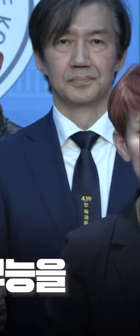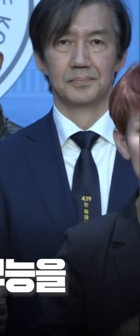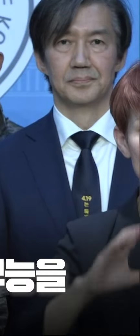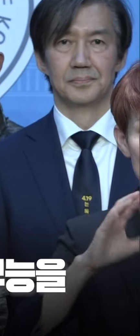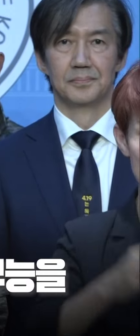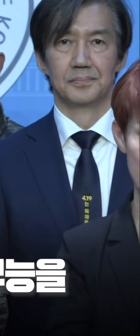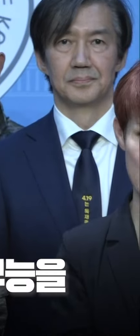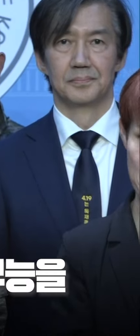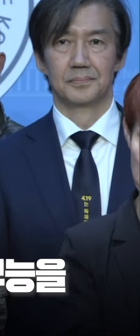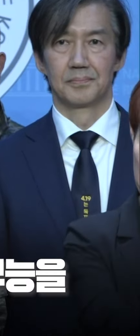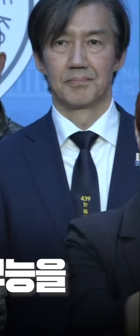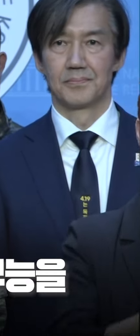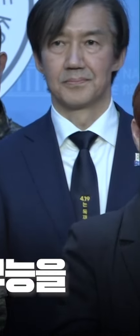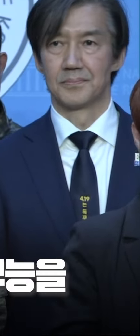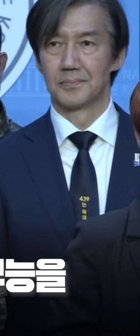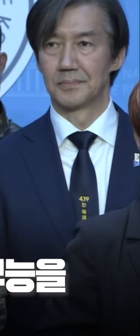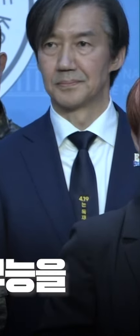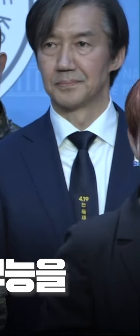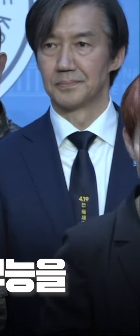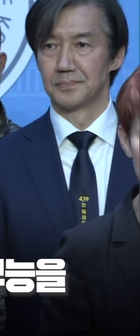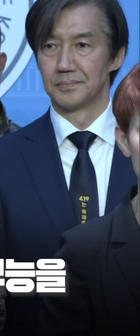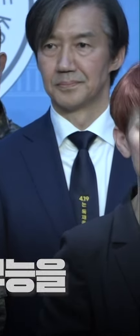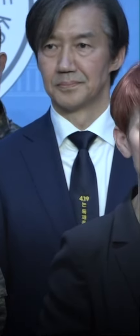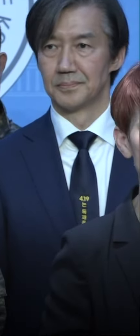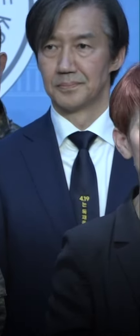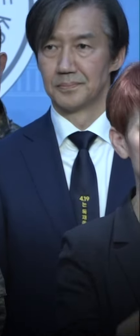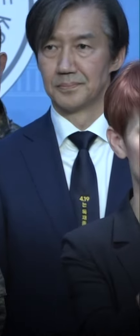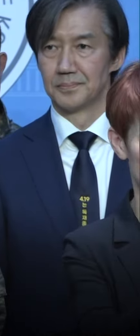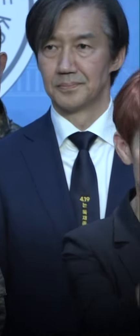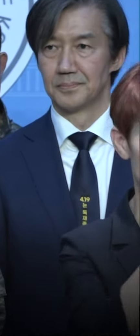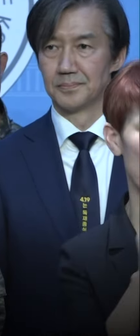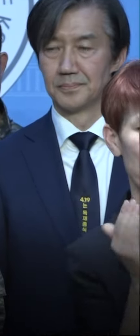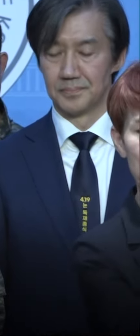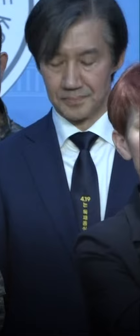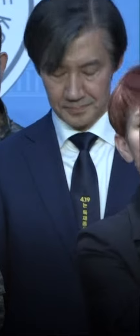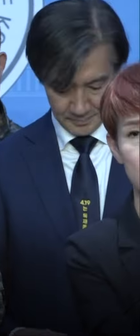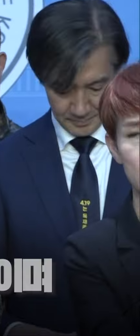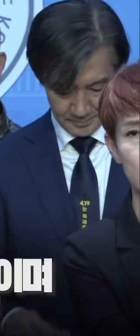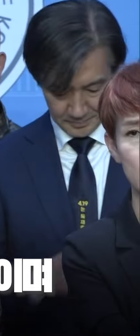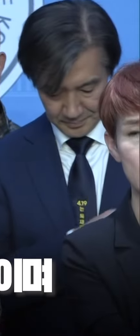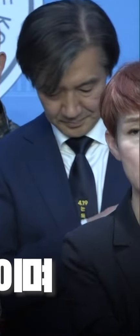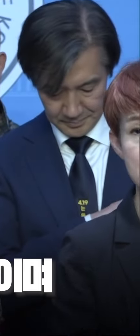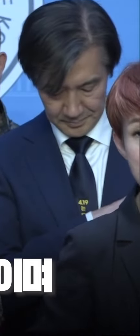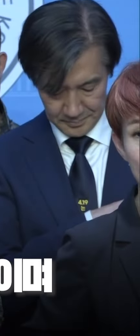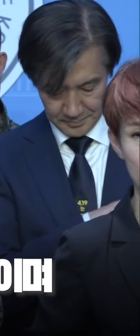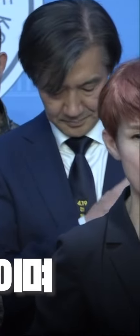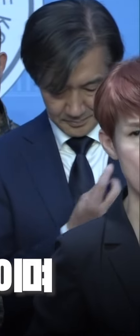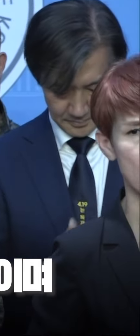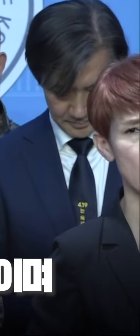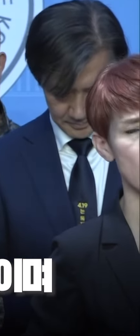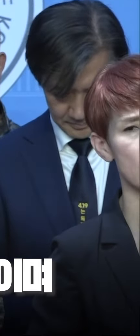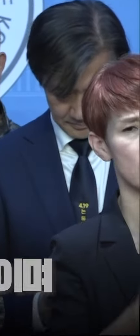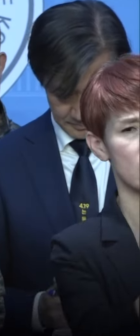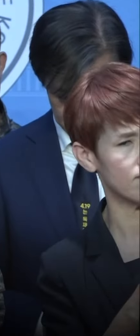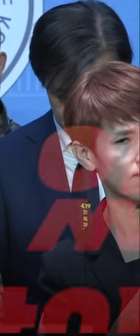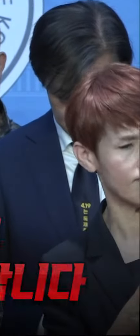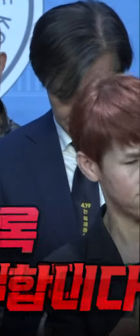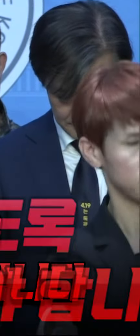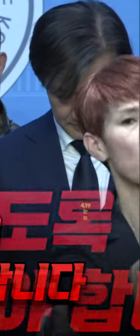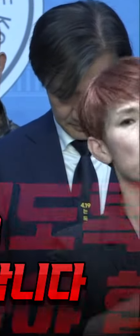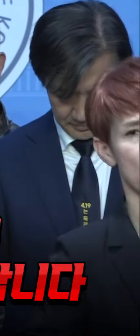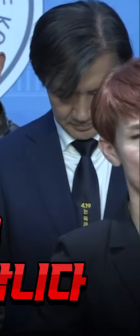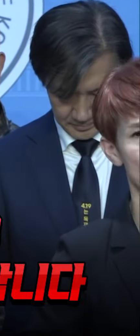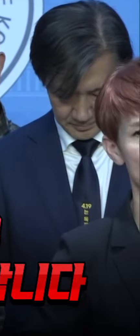국민의 힘은 대통령의 실정과 무능을 감싸고 돌 것이 아니라 대통령에게 직해 하는 것이며